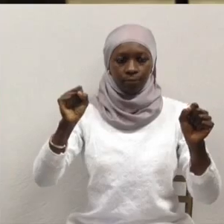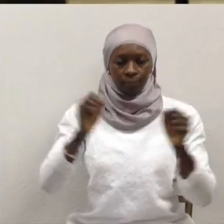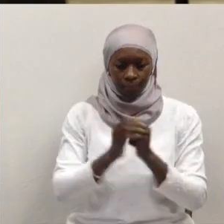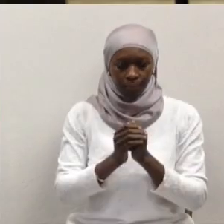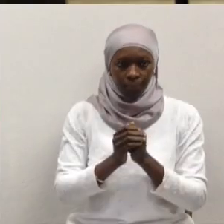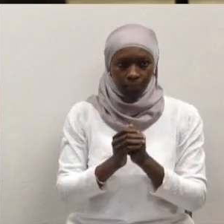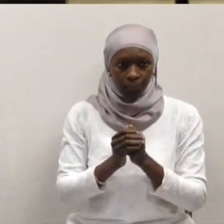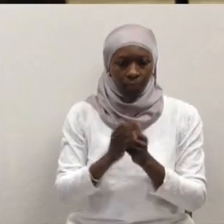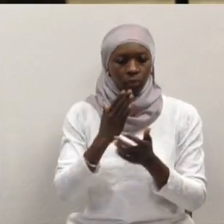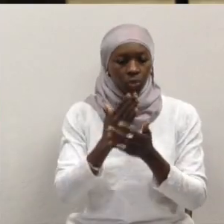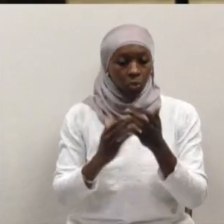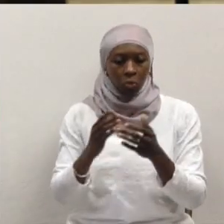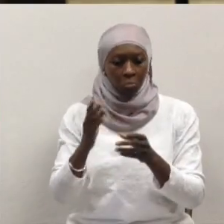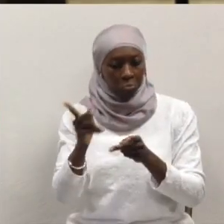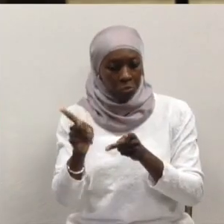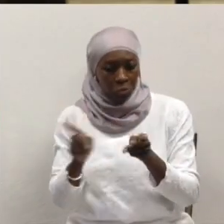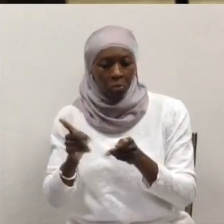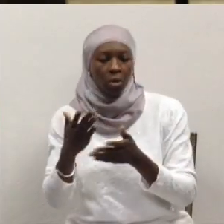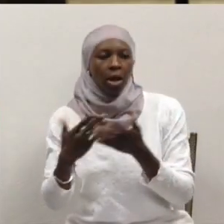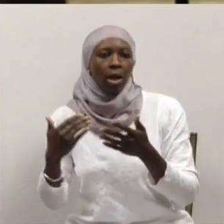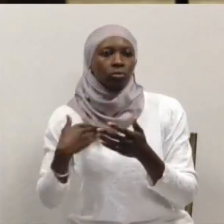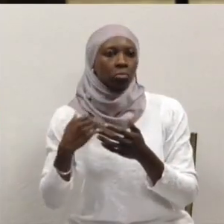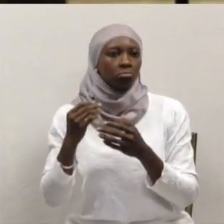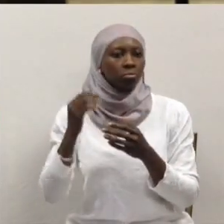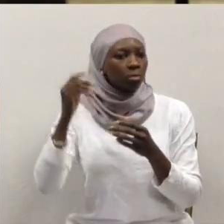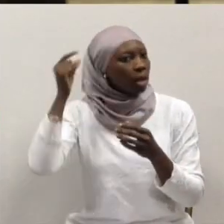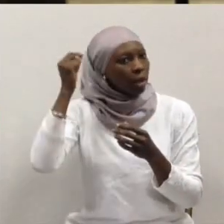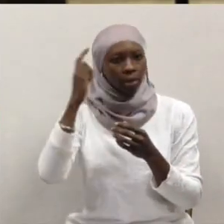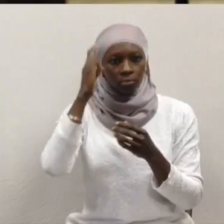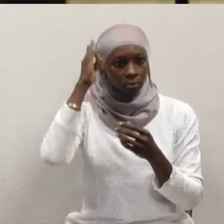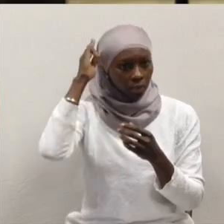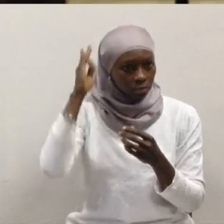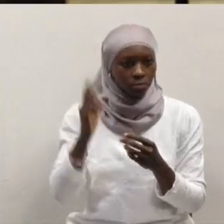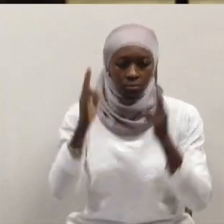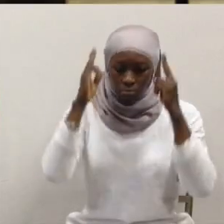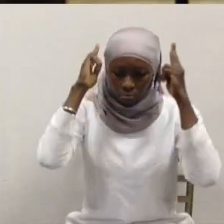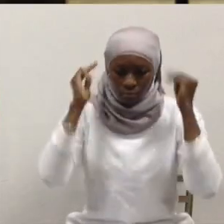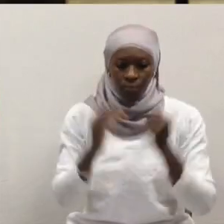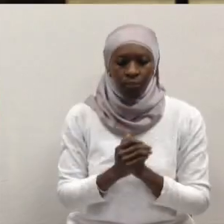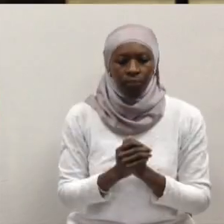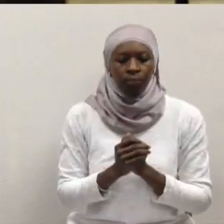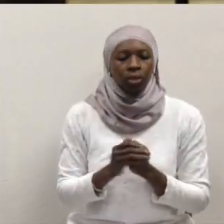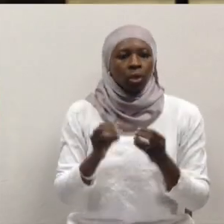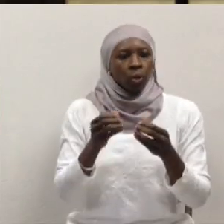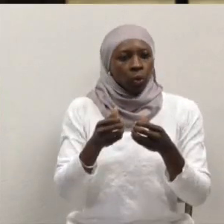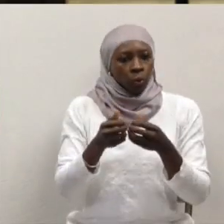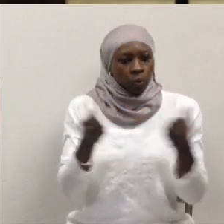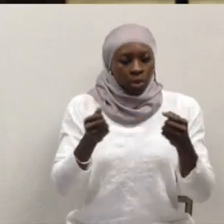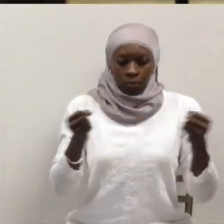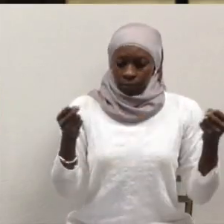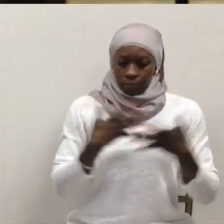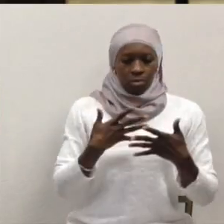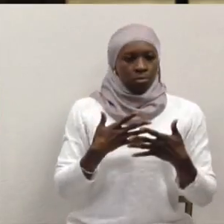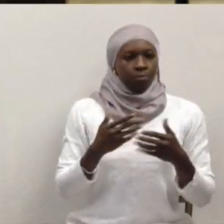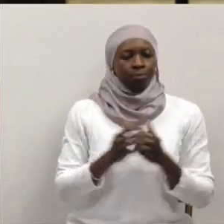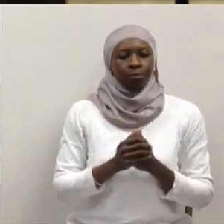haircut. مُحَلِّقِينَ رُؤُوسَكُمْ وَمُقَصِّرِينَ لَا تَخَافُونَ. Without fear.